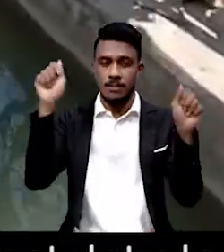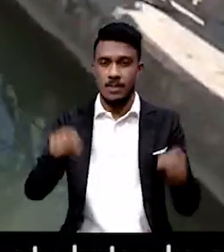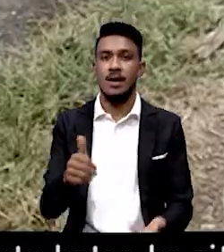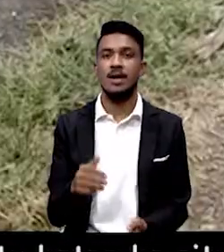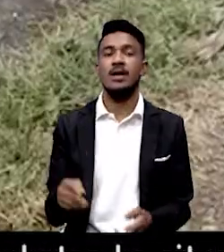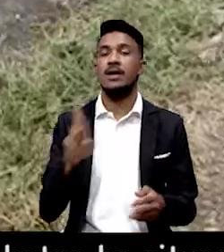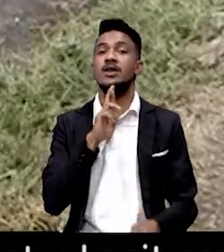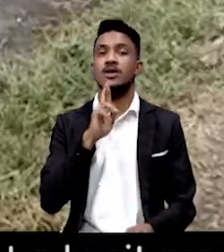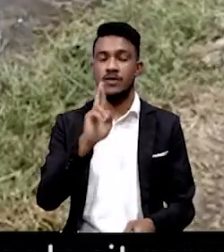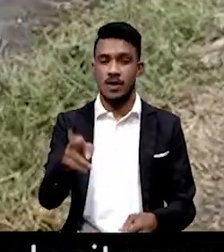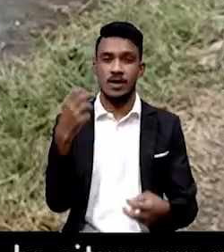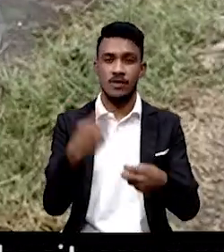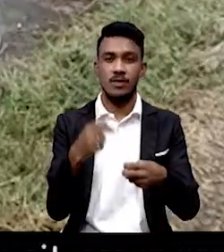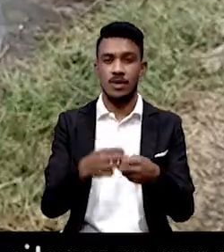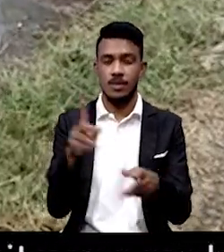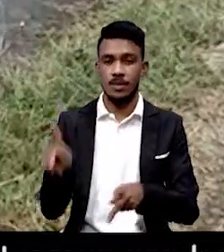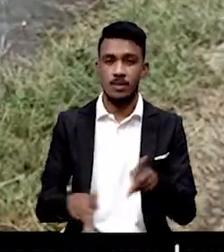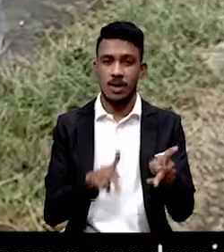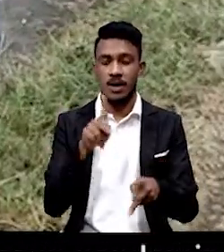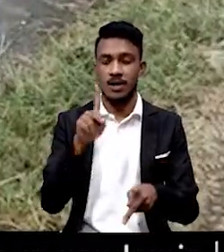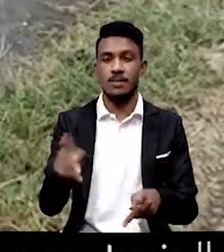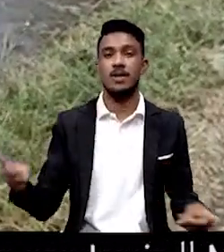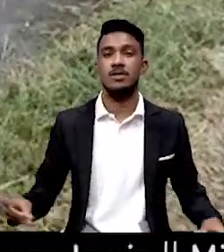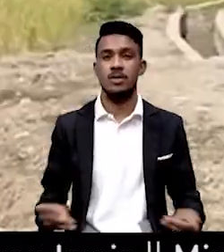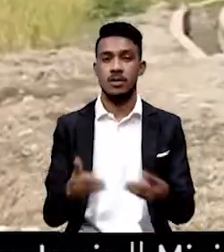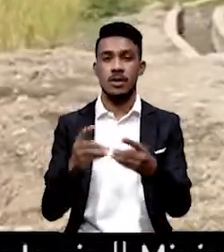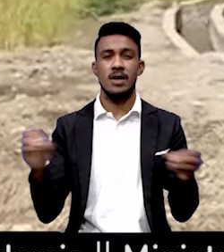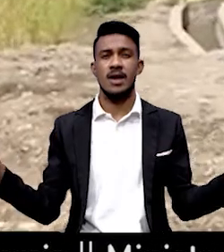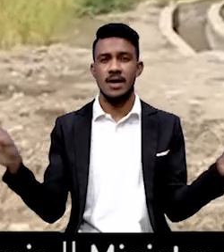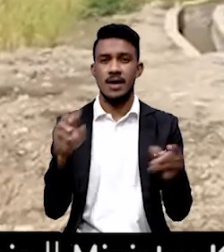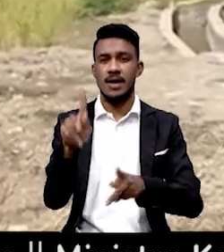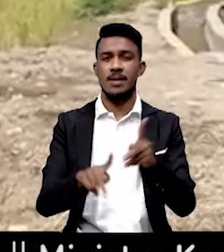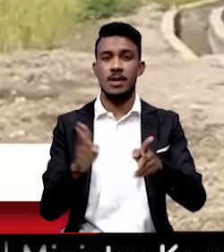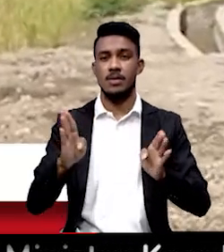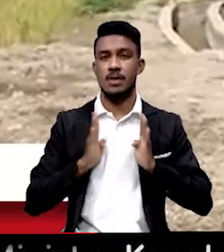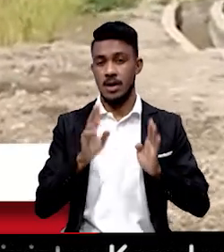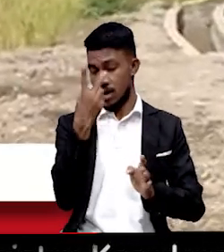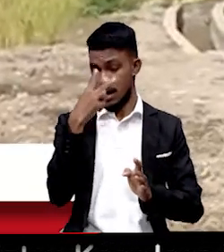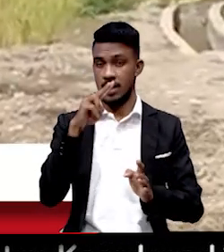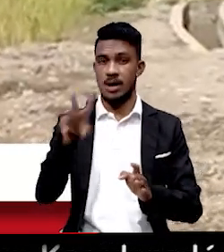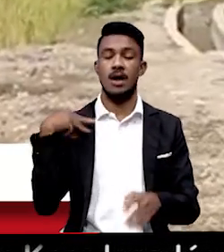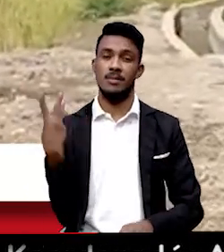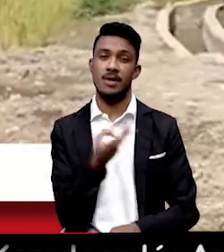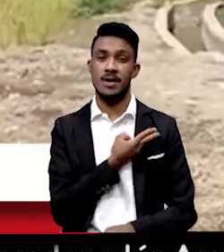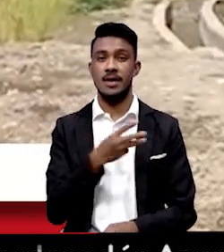sira infrenta. La iha autoridade ira aku mai hare amin yang terlantas.